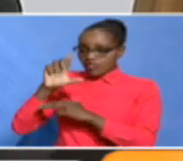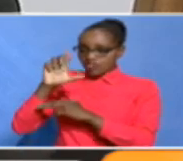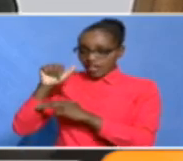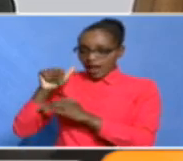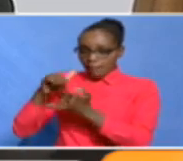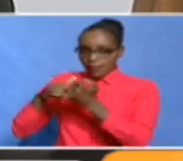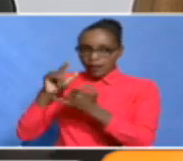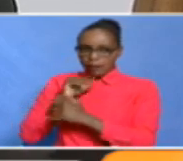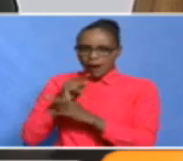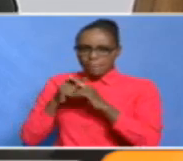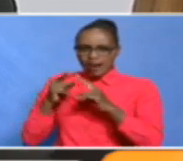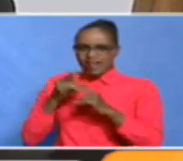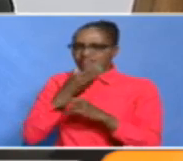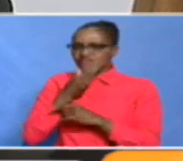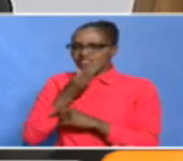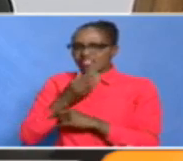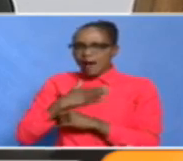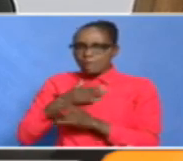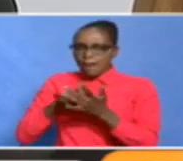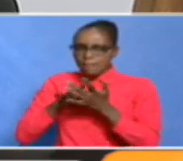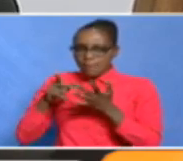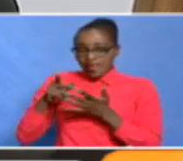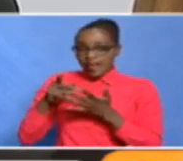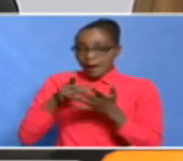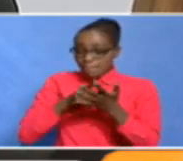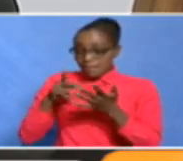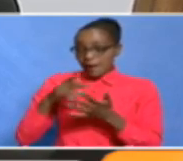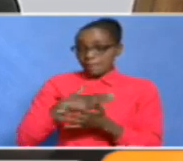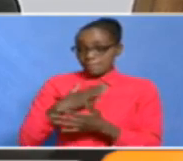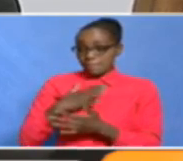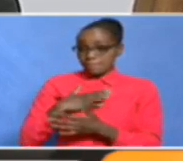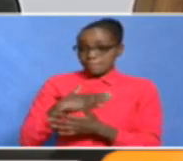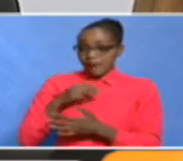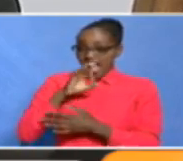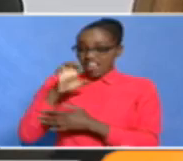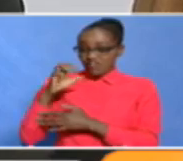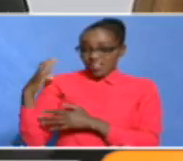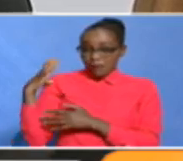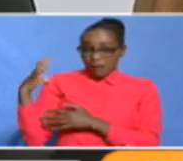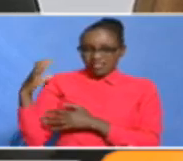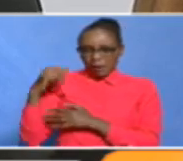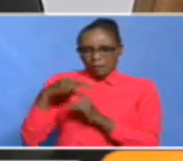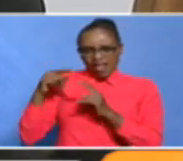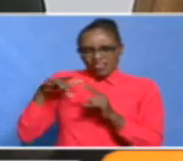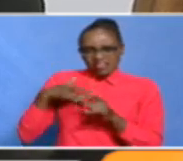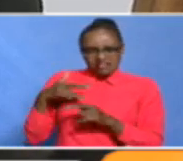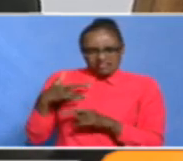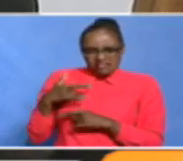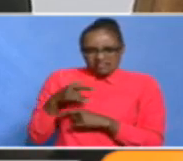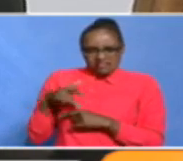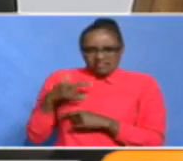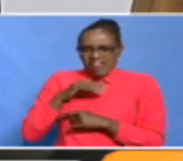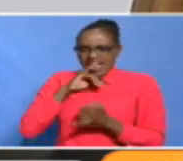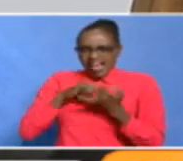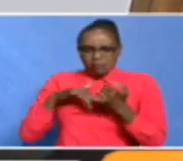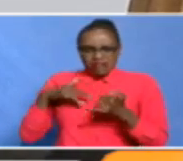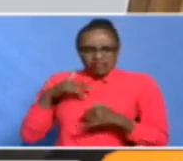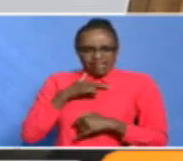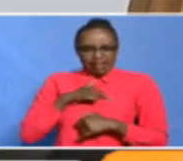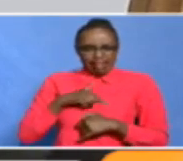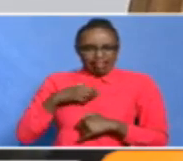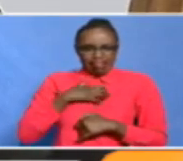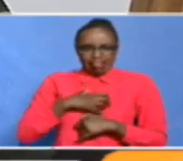nimeolewa. Lakini baba yangu ndiye anayenilipia karo ya masters. Lakini sielewi kama jambo hili linamkera mume wangu. Mawaidha yako ni